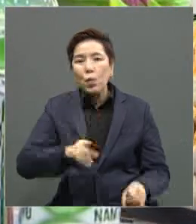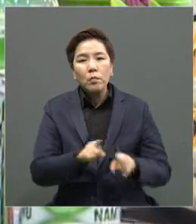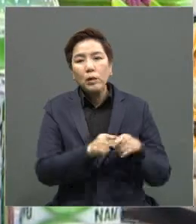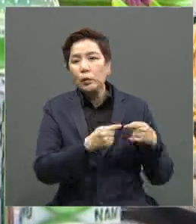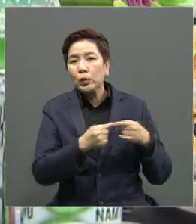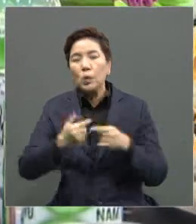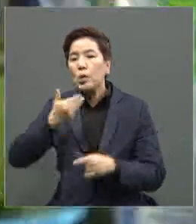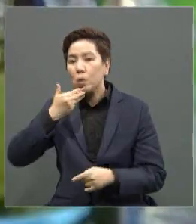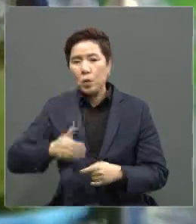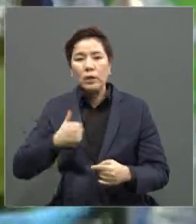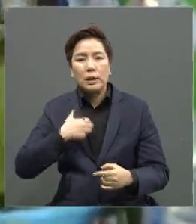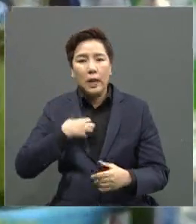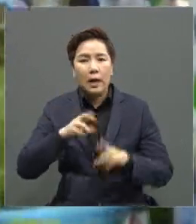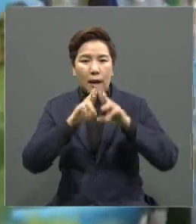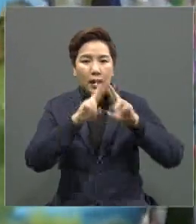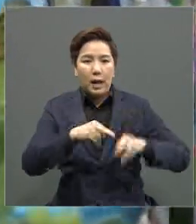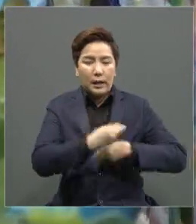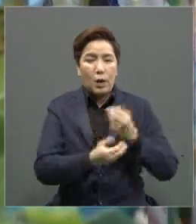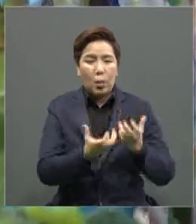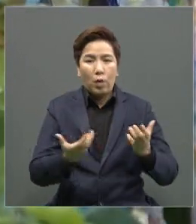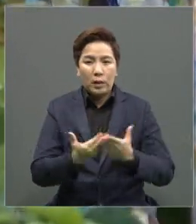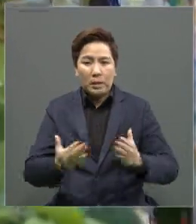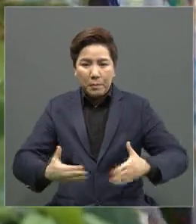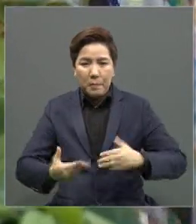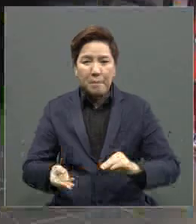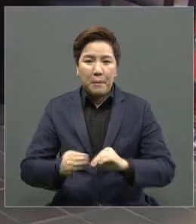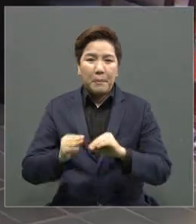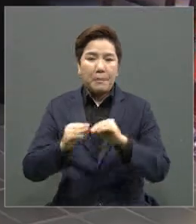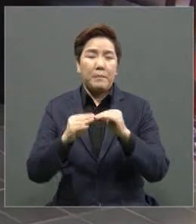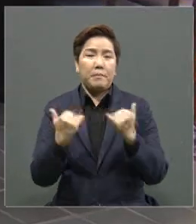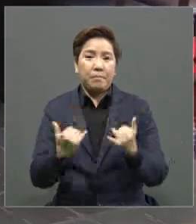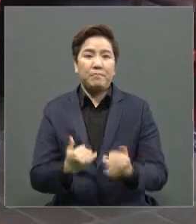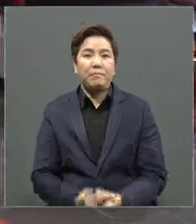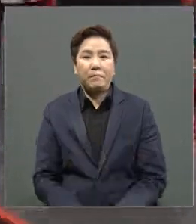เรื่อยๆนะคะทำให้ร้านค้าต่างๆนั้นมีรายได้มากขึ้นค่ะเ